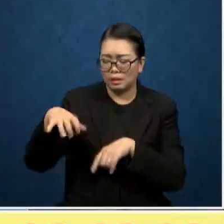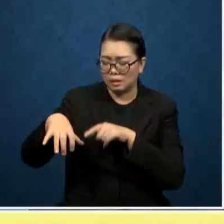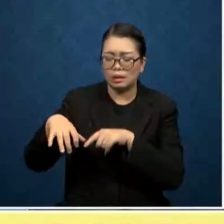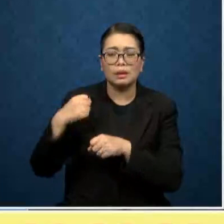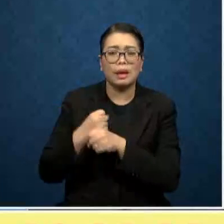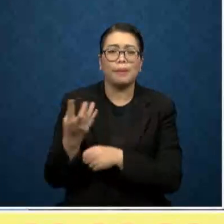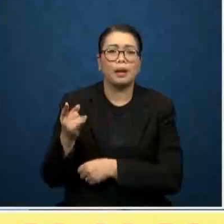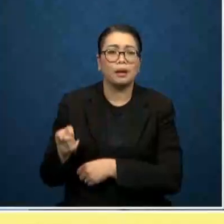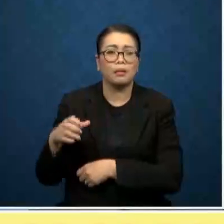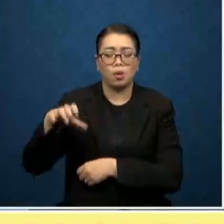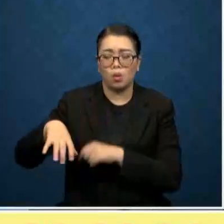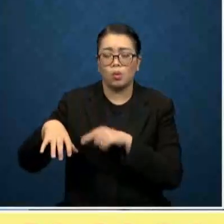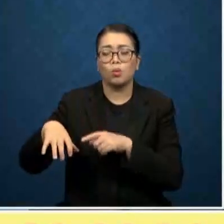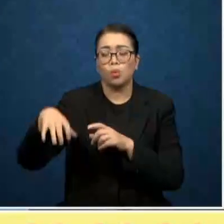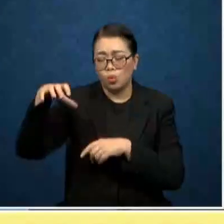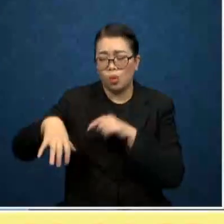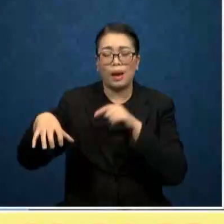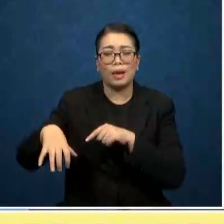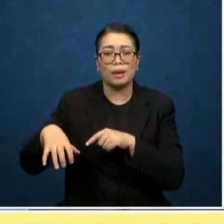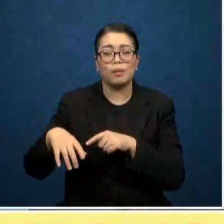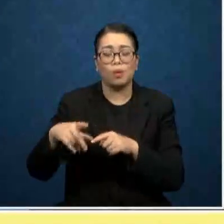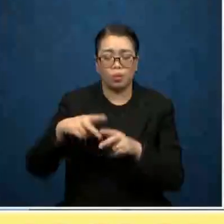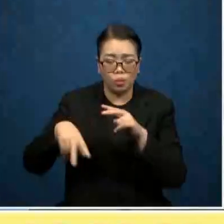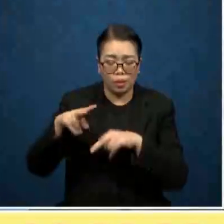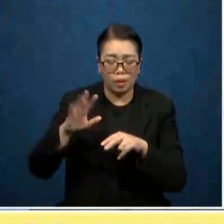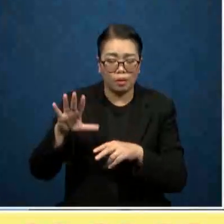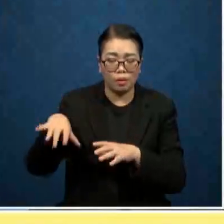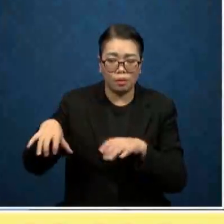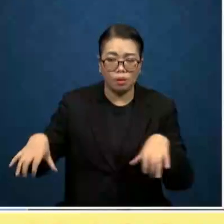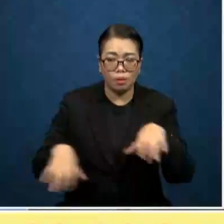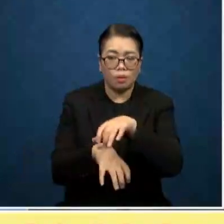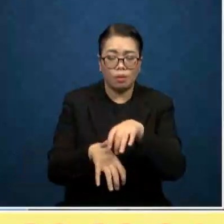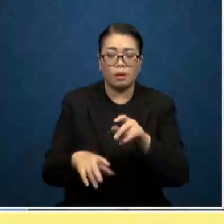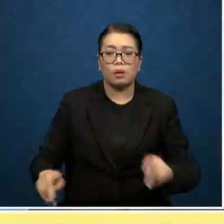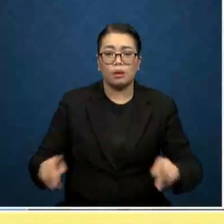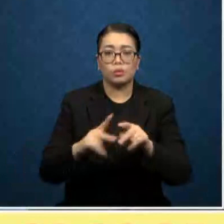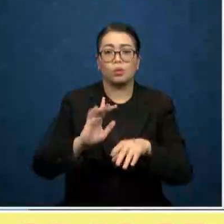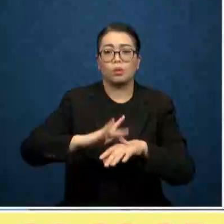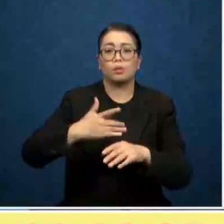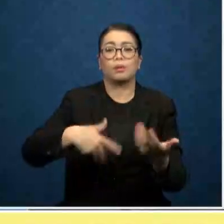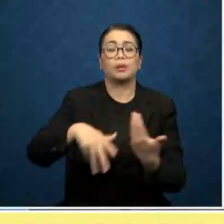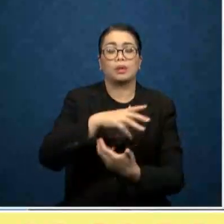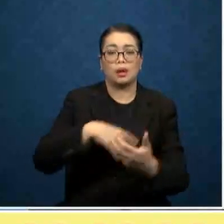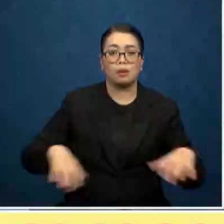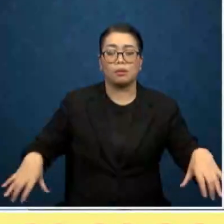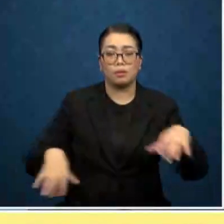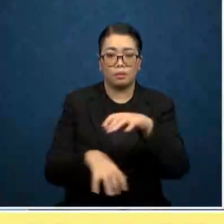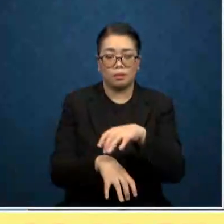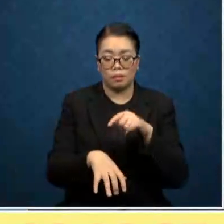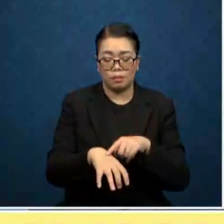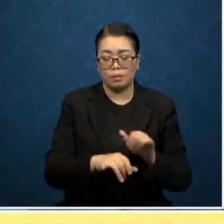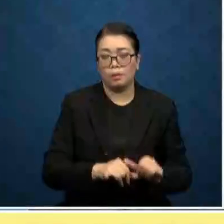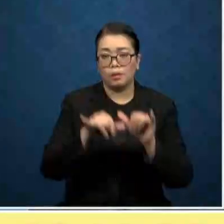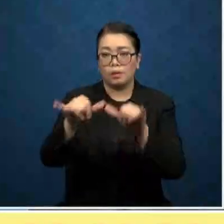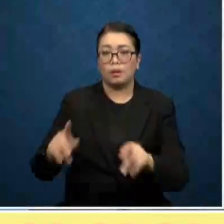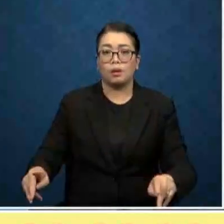ทราบว่าด่วยงานนี้เดิมทีเนี่ยสังกัดกระทรวงทรัพยากรธรรมชาติและสิ่งแวดล้อมตอนหลังย้ายไปอยู่